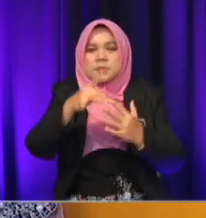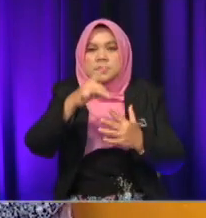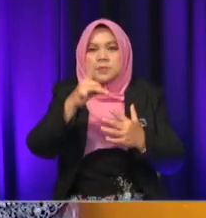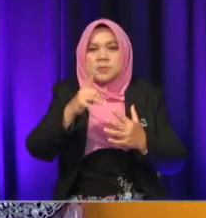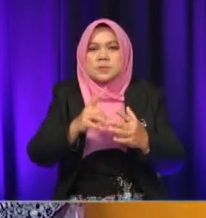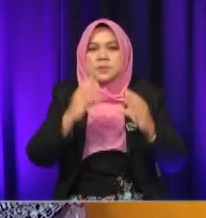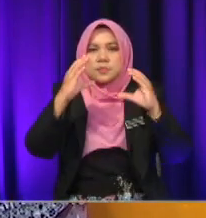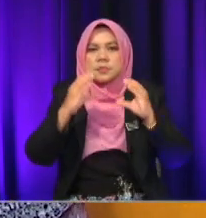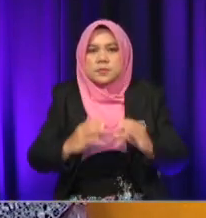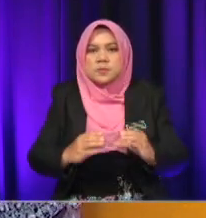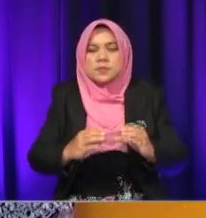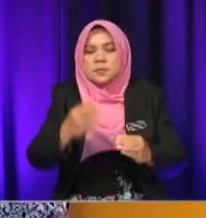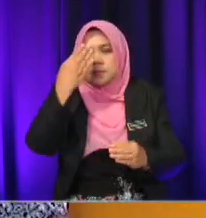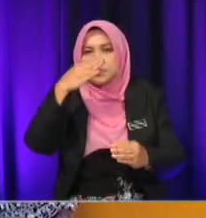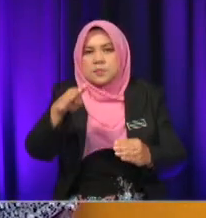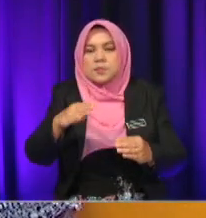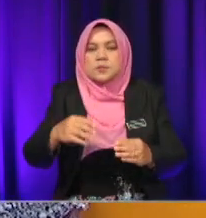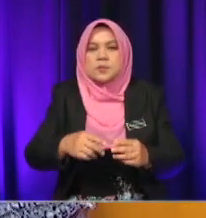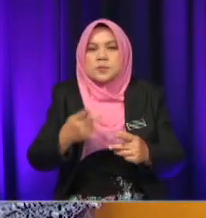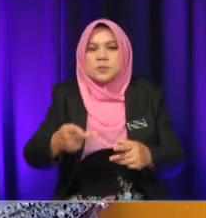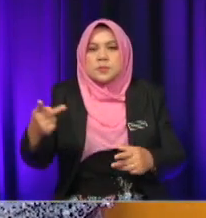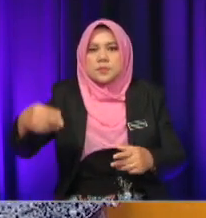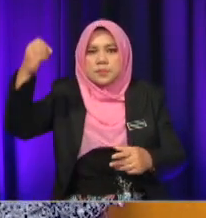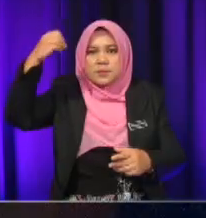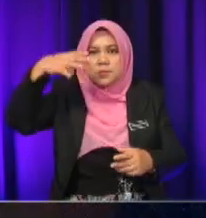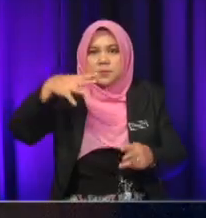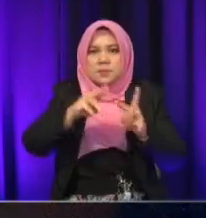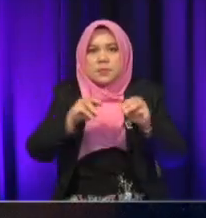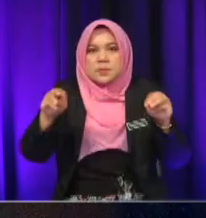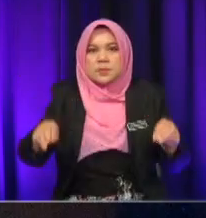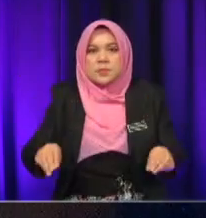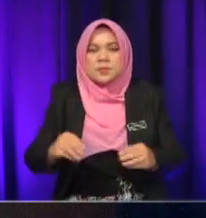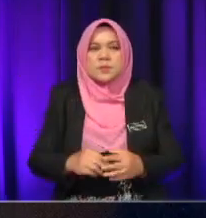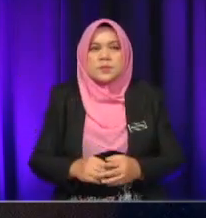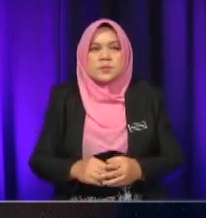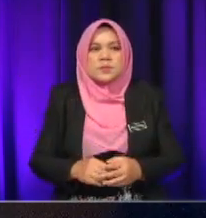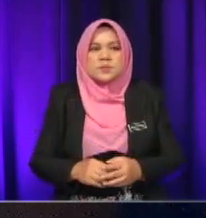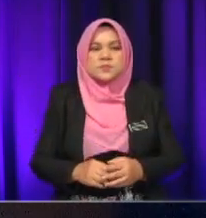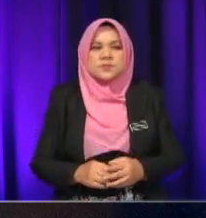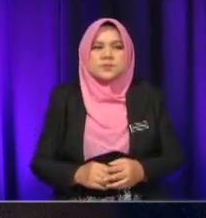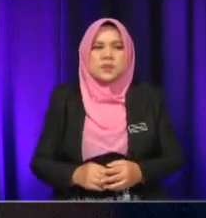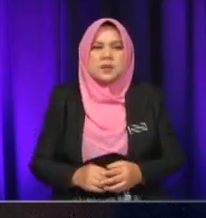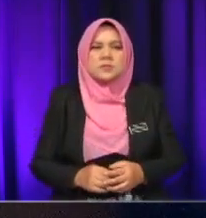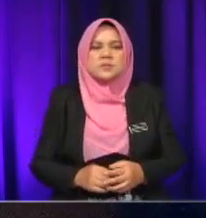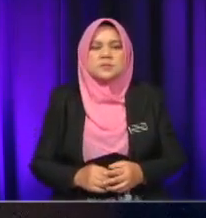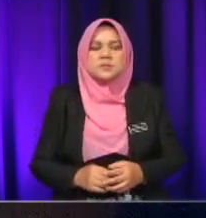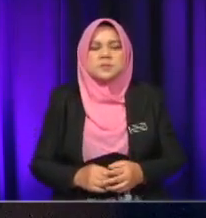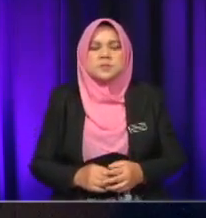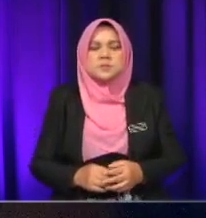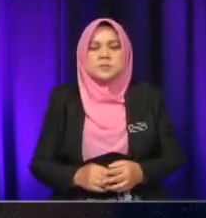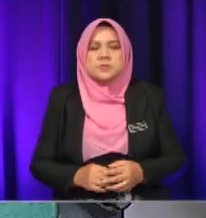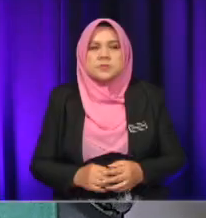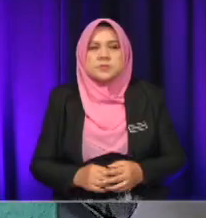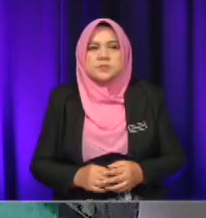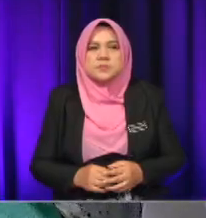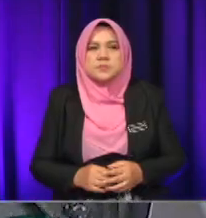reka bentuk pengiklanan bagi produk lampu meja. Okey cikgu, kaedah yang pertama yang saya lihat kat sini ya cikgu. Cikgu ada pun